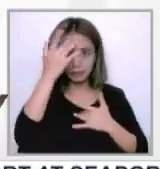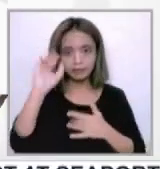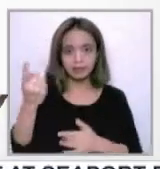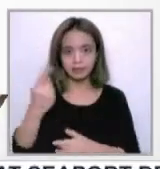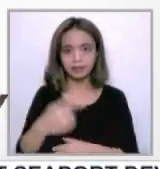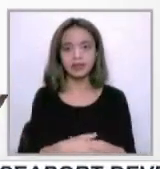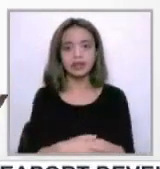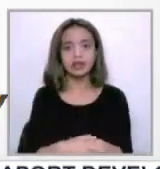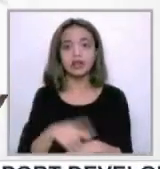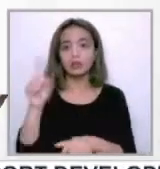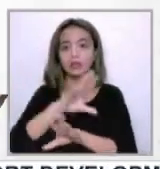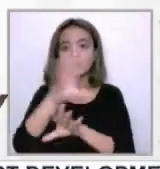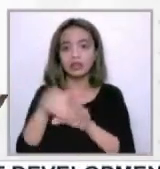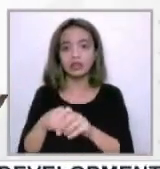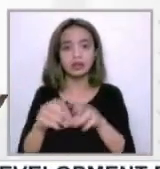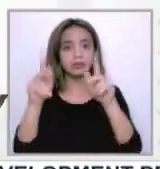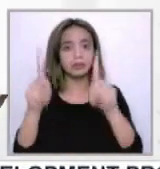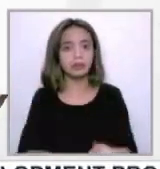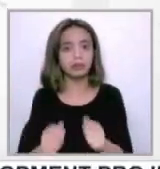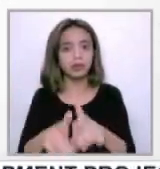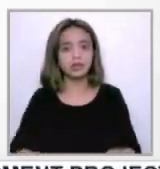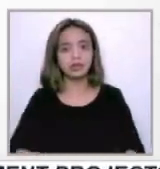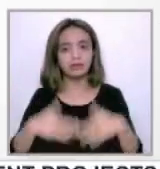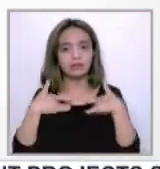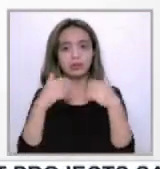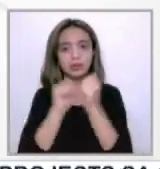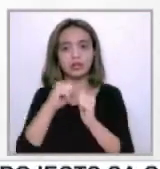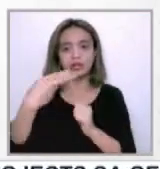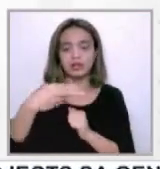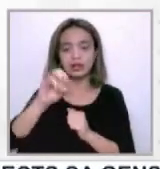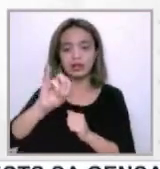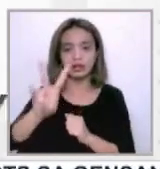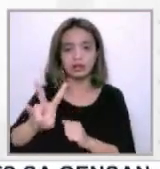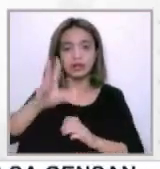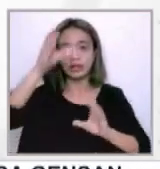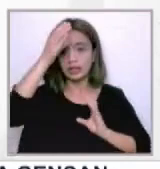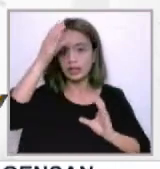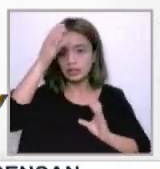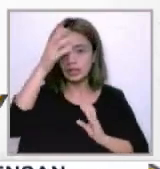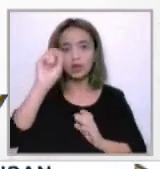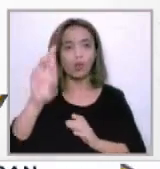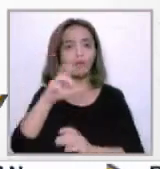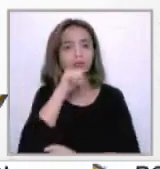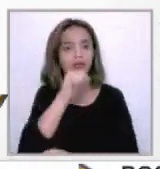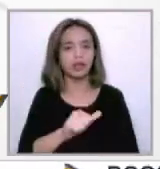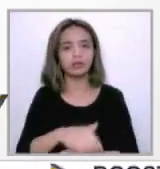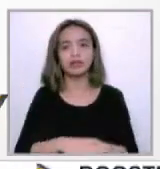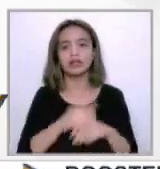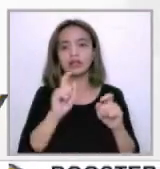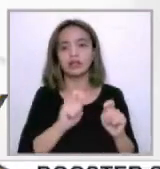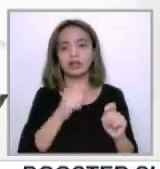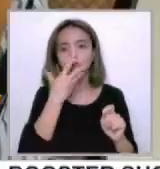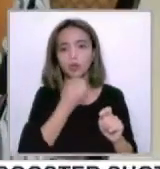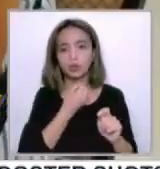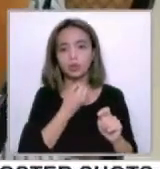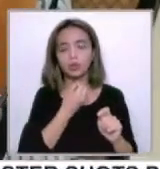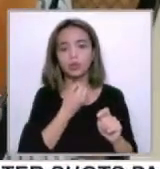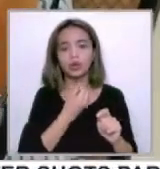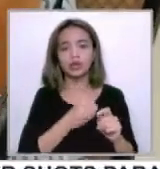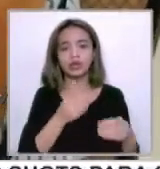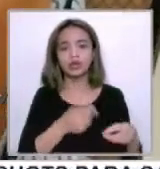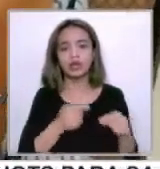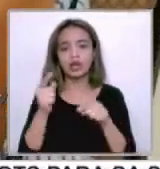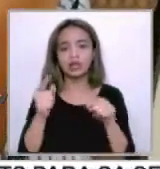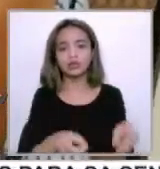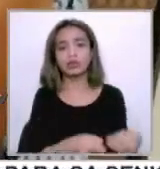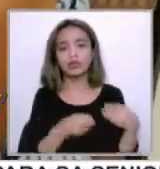state, people living with HIV, may active cancer o malignancy, transplant patients, at patients under immunosuppressive treatments. Kasama